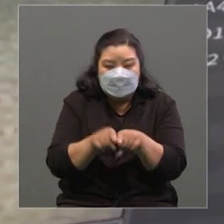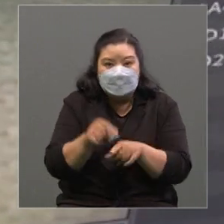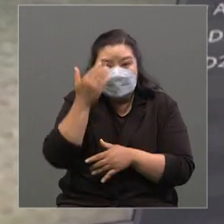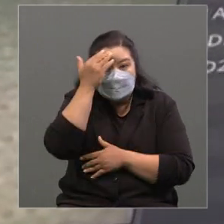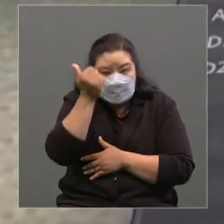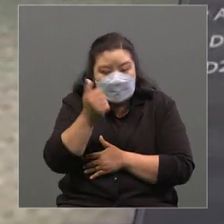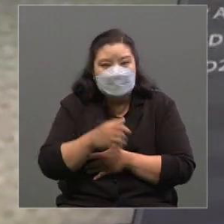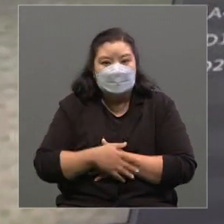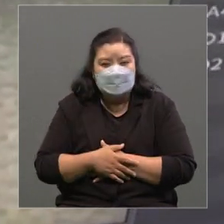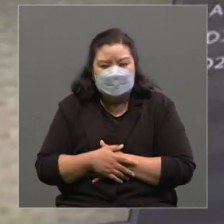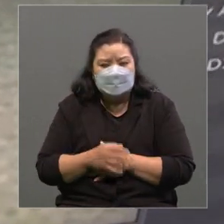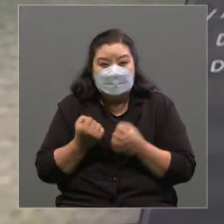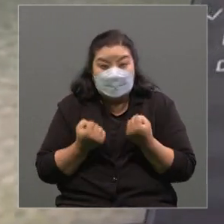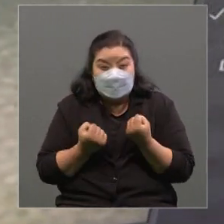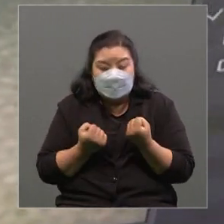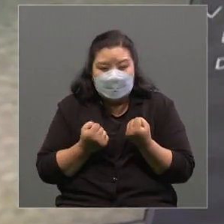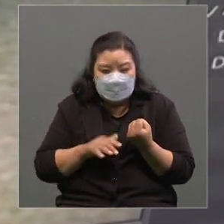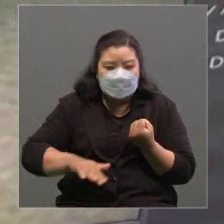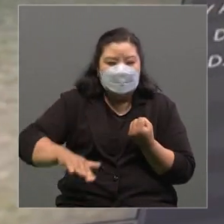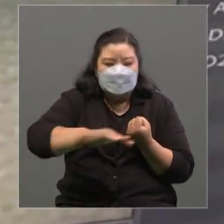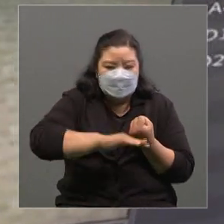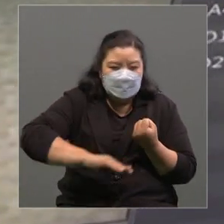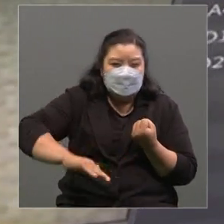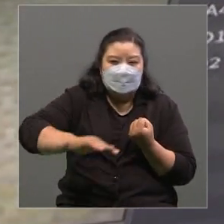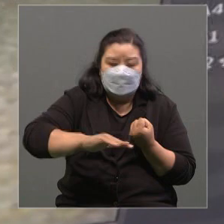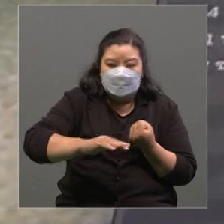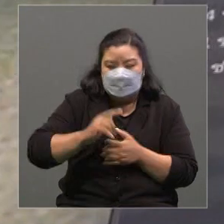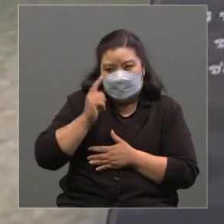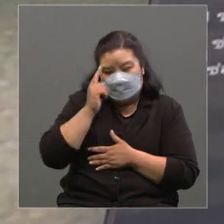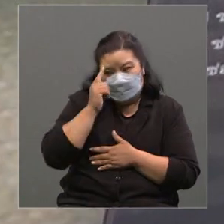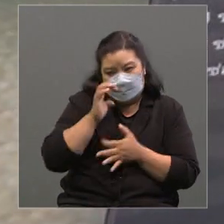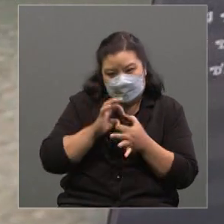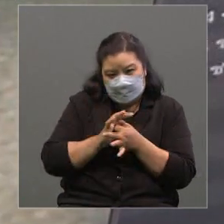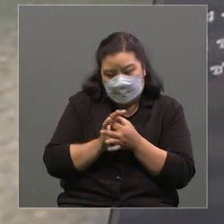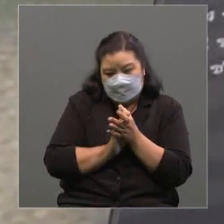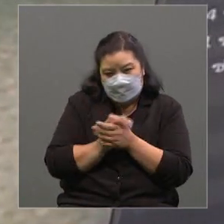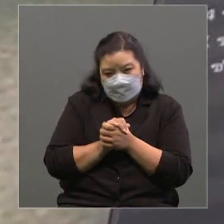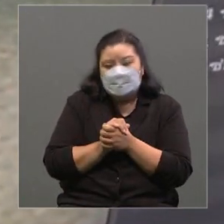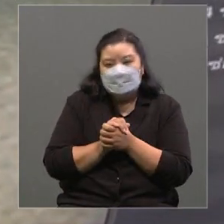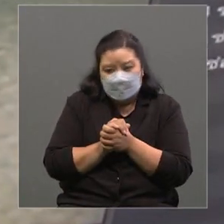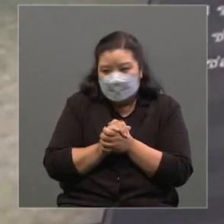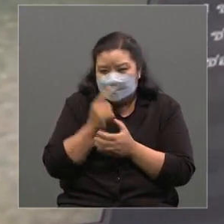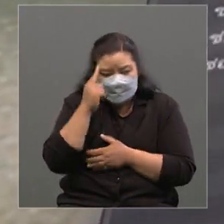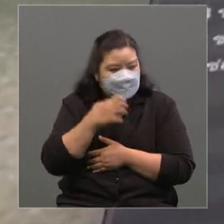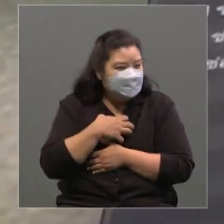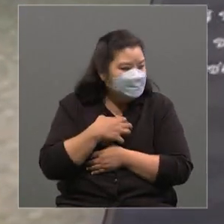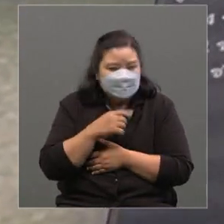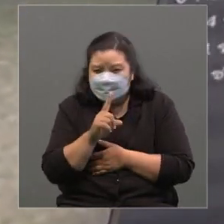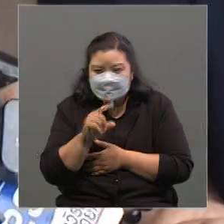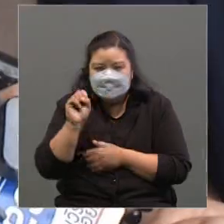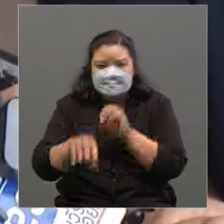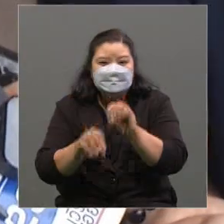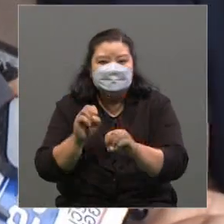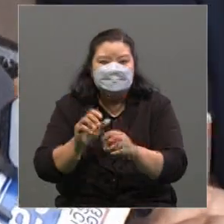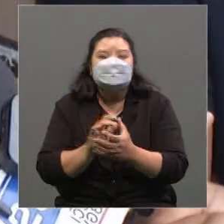การขับรถเนี่ยวนอยู่ในที่เกิดเหตุหลายรอบคาดว่าจะขับไปเพื่อวนหาจุดทิ้งร่างของน้องค่ะ เรื่องนี้นะครับทางตำรวจ